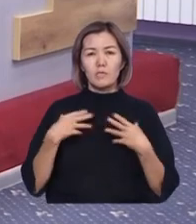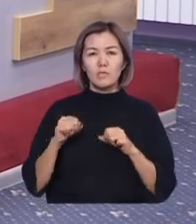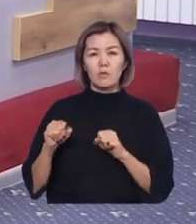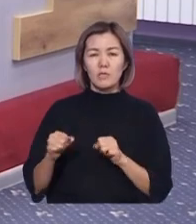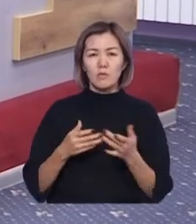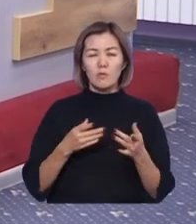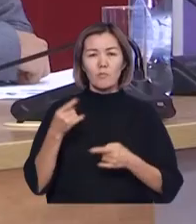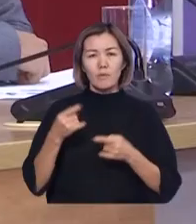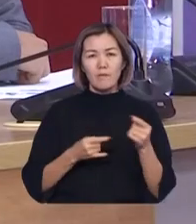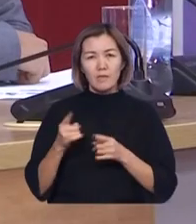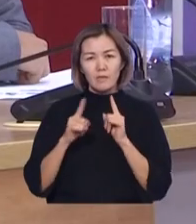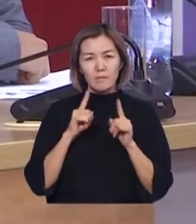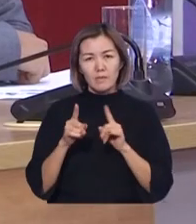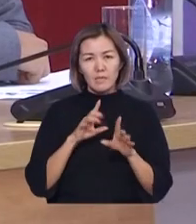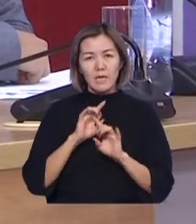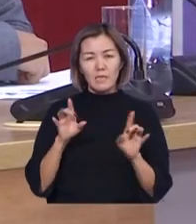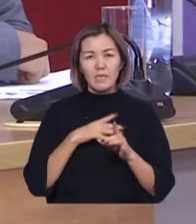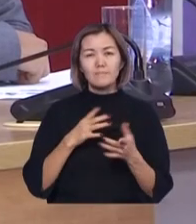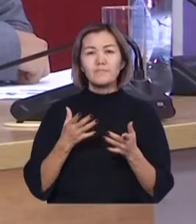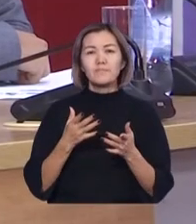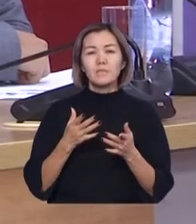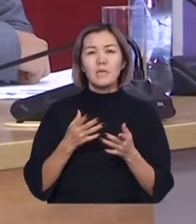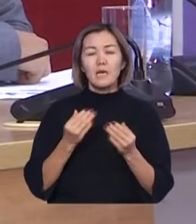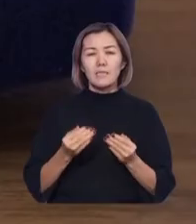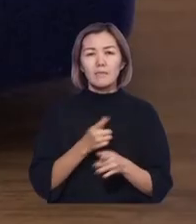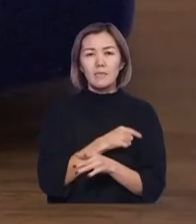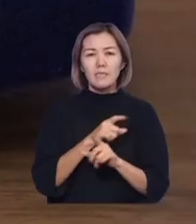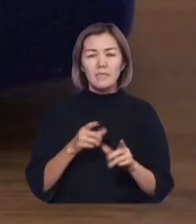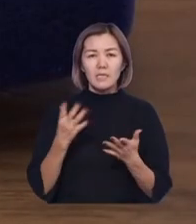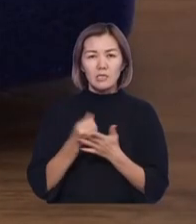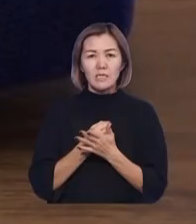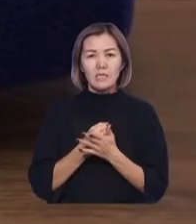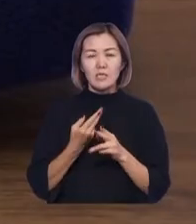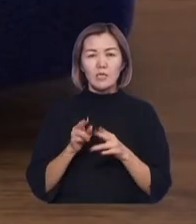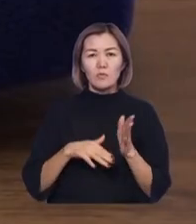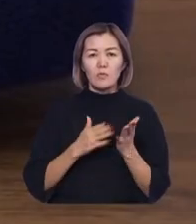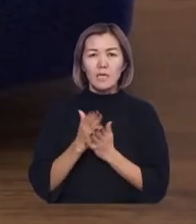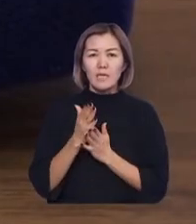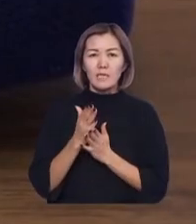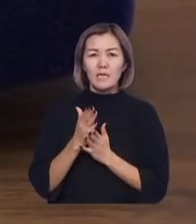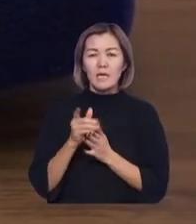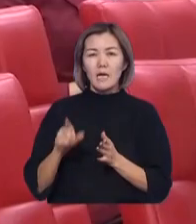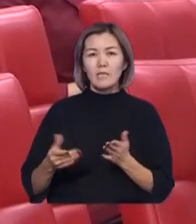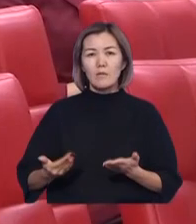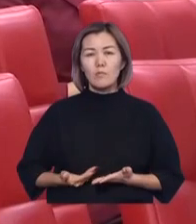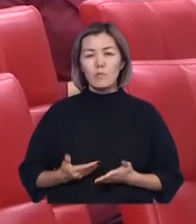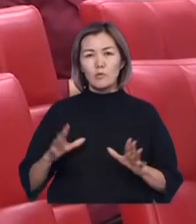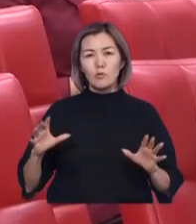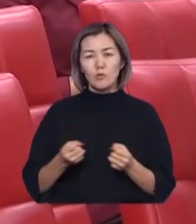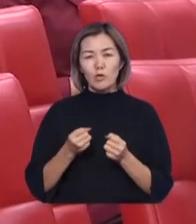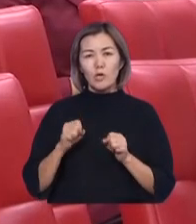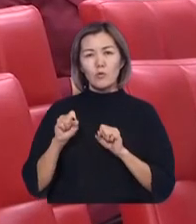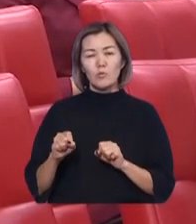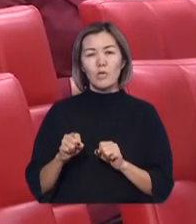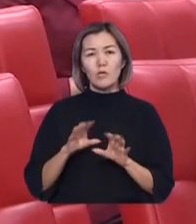сақтау саласының мамандары баспасөз брифингінде айтты. Брифинг барысында қазіргі медицинаның жетістіктері мен осы саланың адам өмірін құтқарудағы